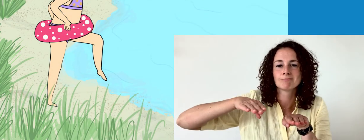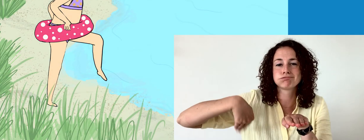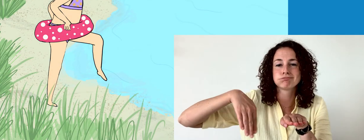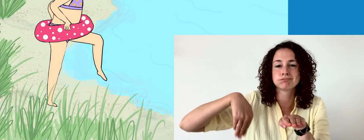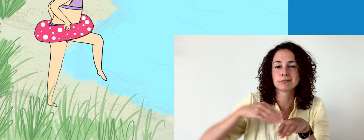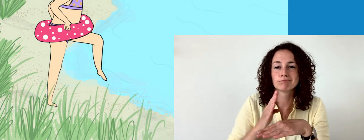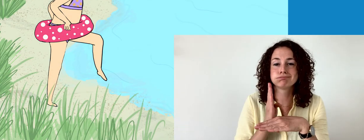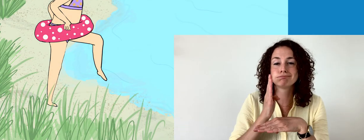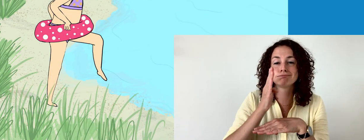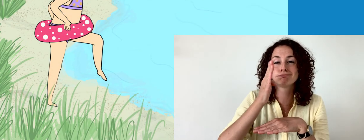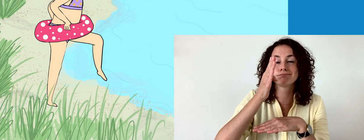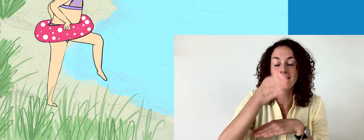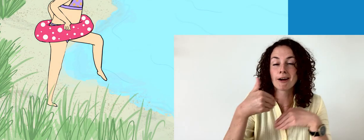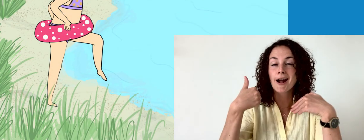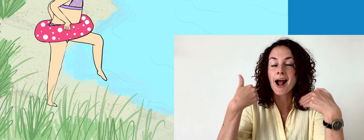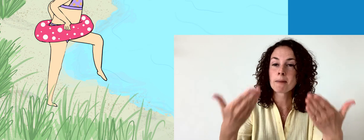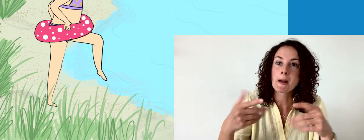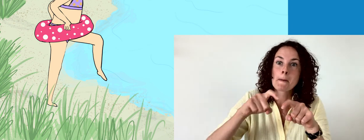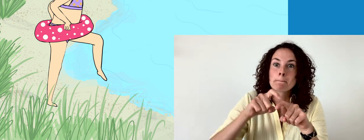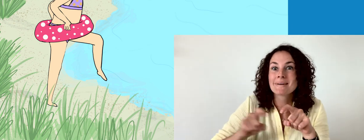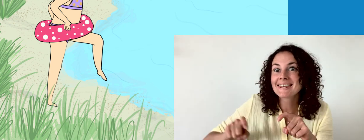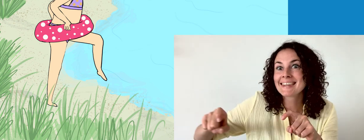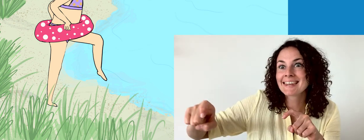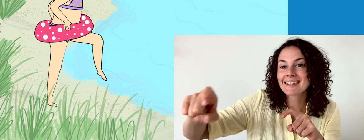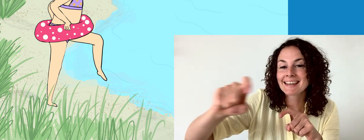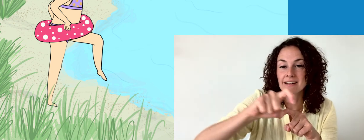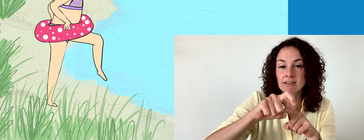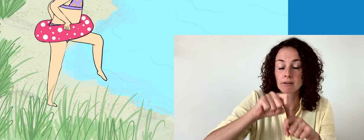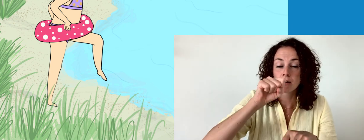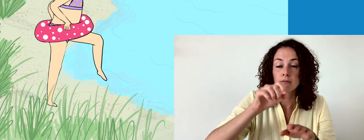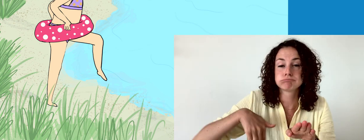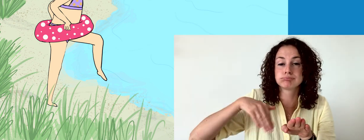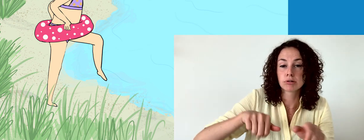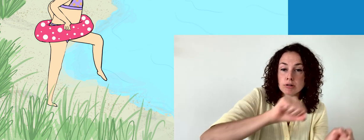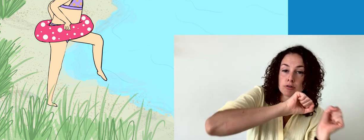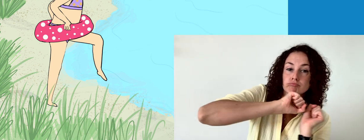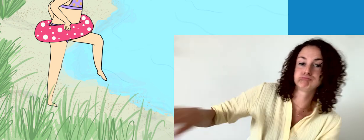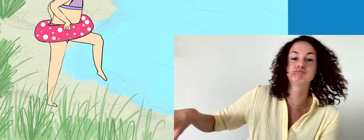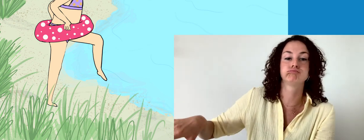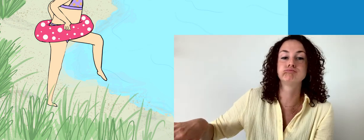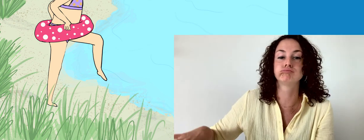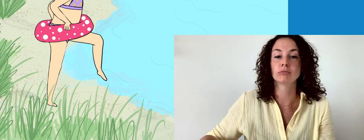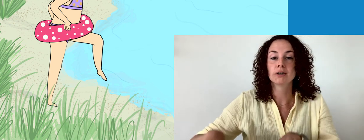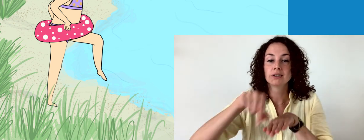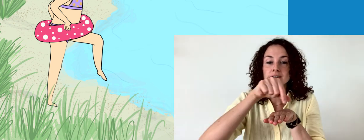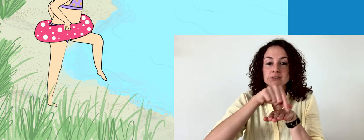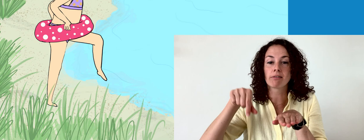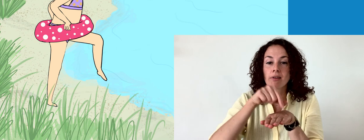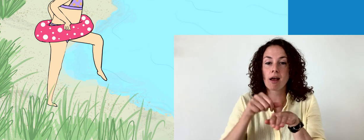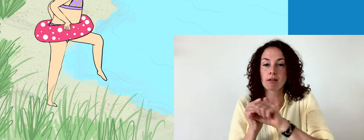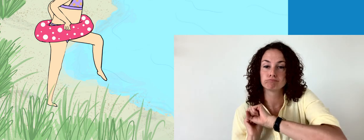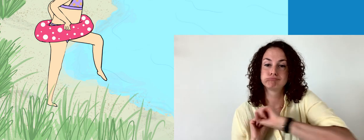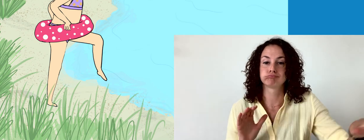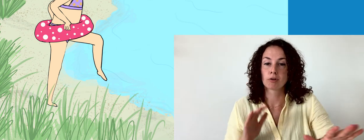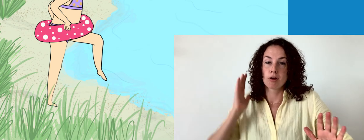Eens aan de overkant Laat Ode meteen haar stip vallen Ze gooit haar sandaaltjes uit En stapt in het meer